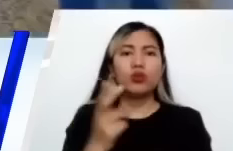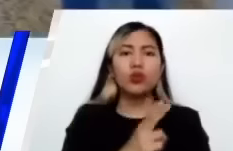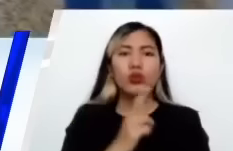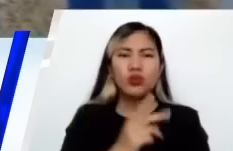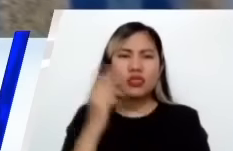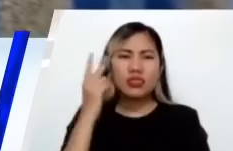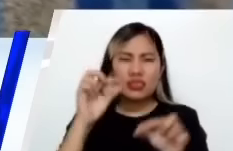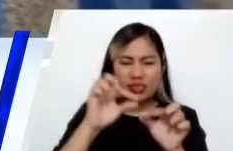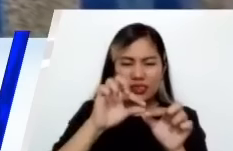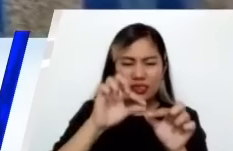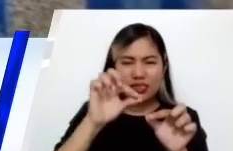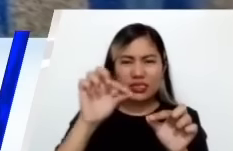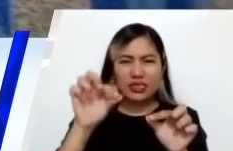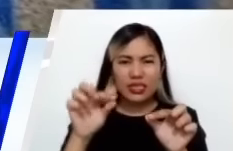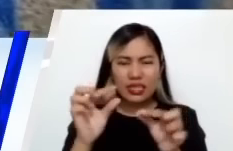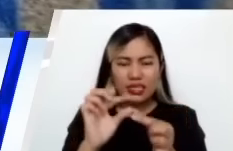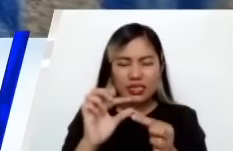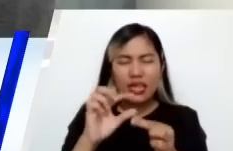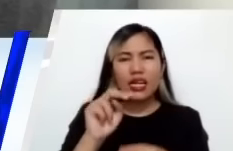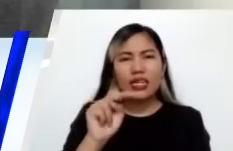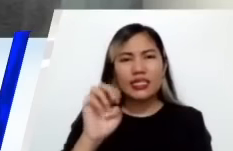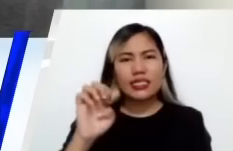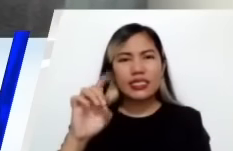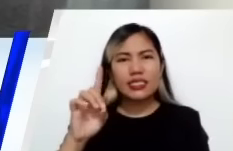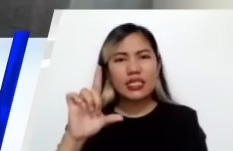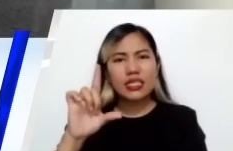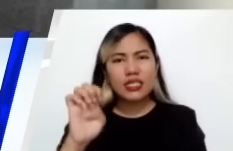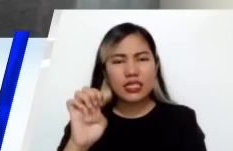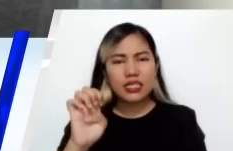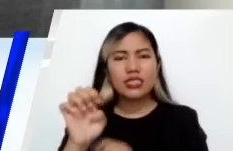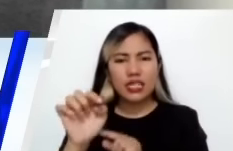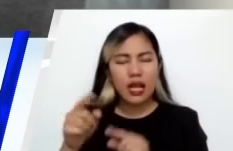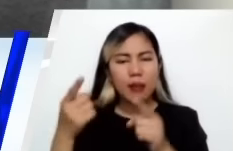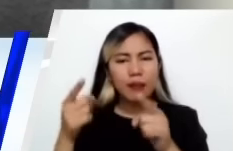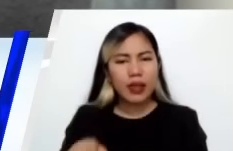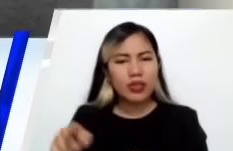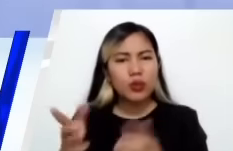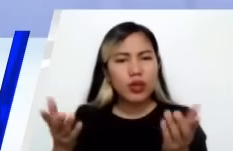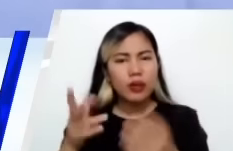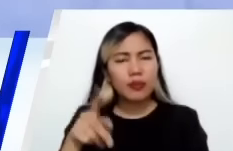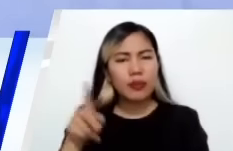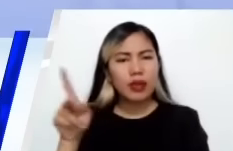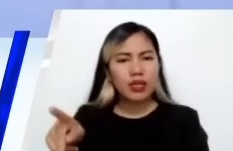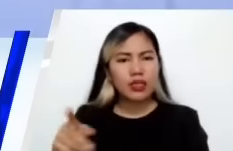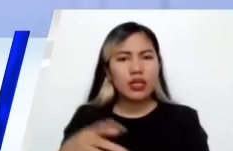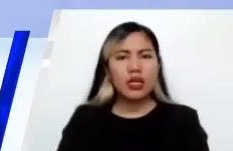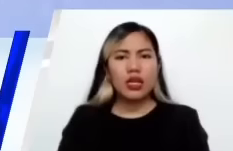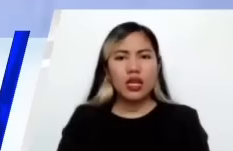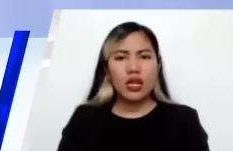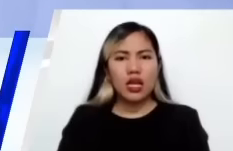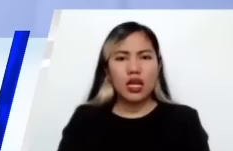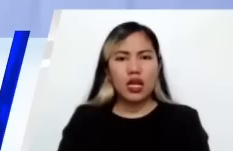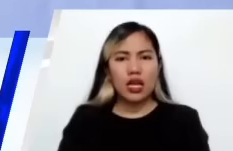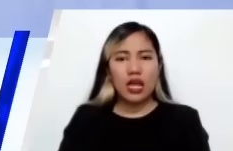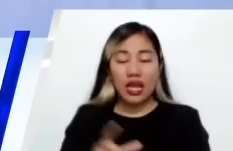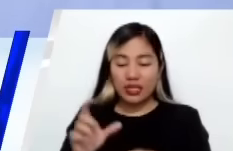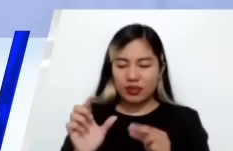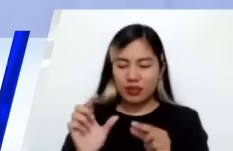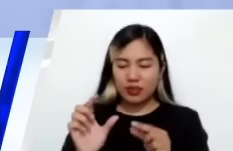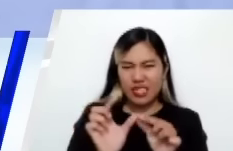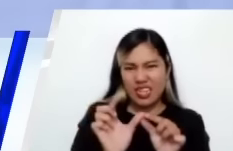ang krimen noong Abril sa Candava, Pampanga. Tama sa puso ng 5 pulgadang haba ng karayom ang